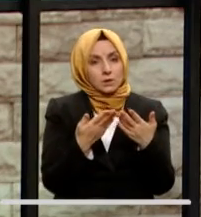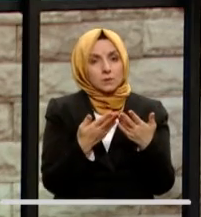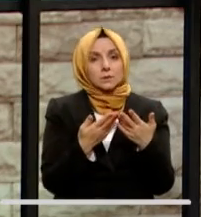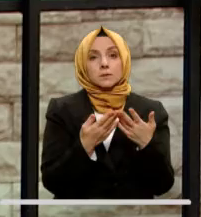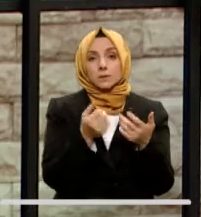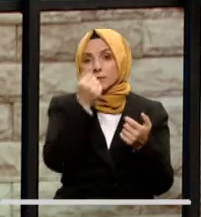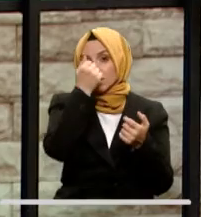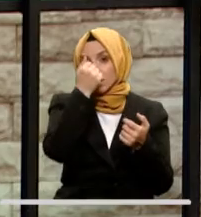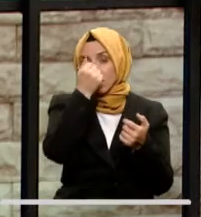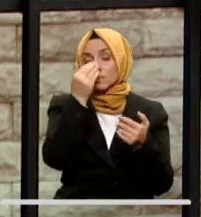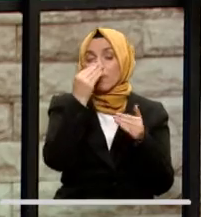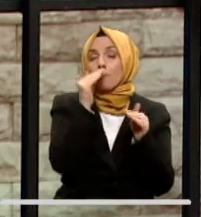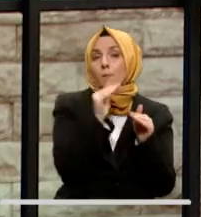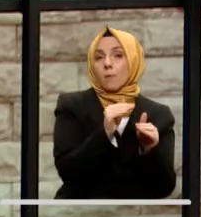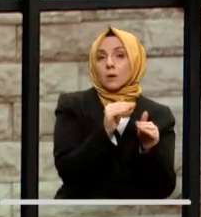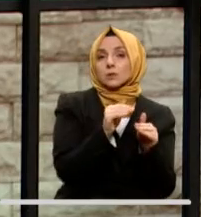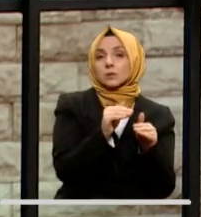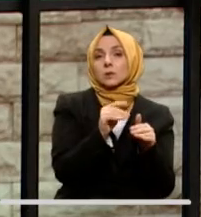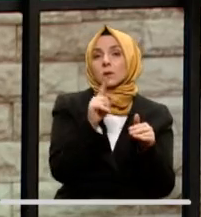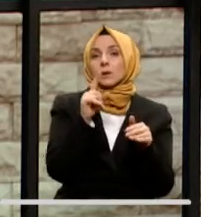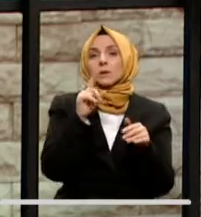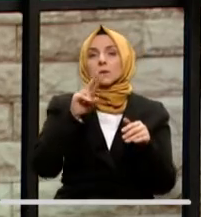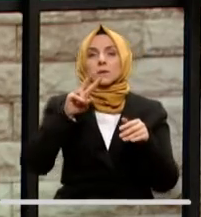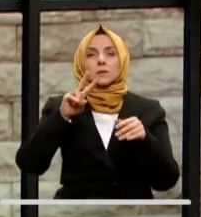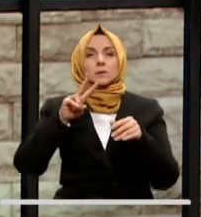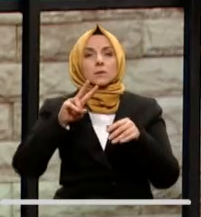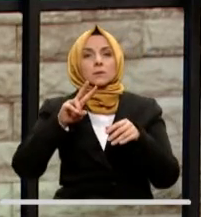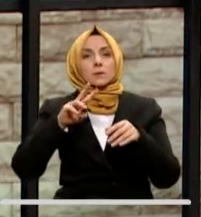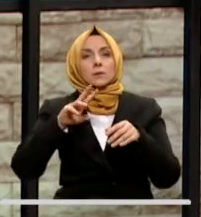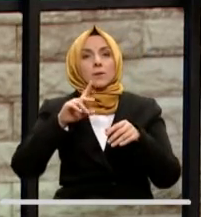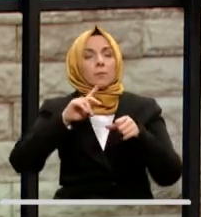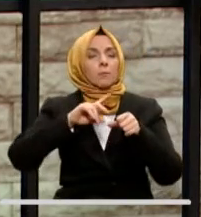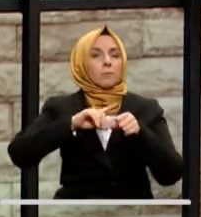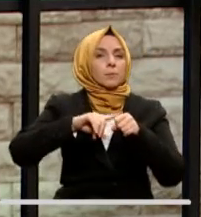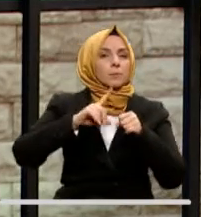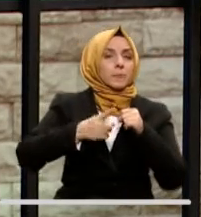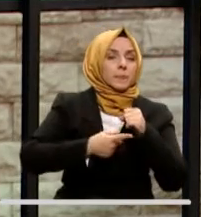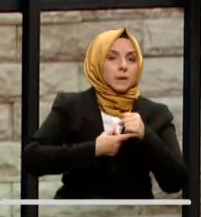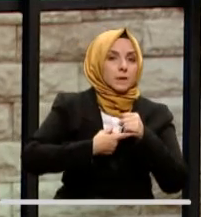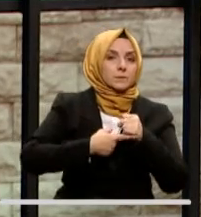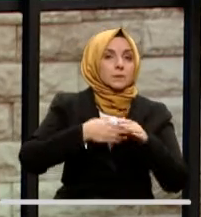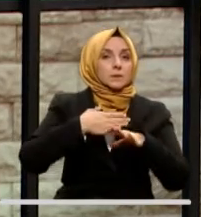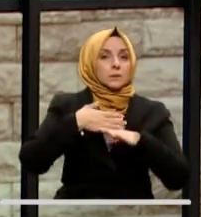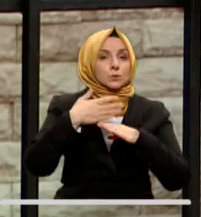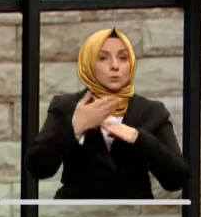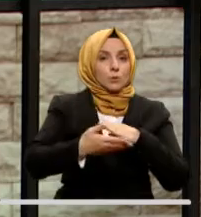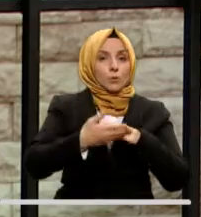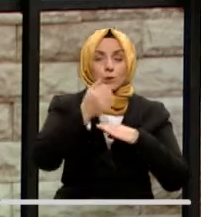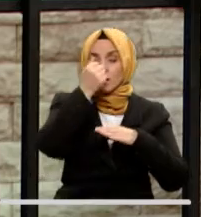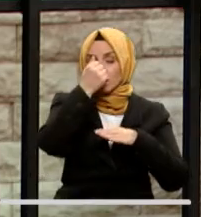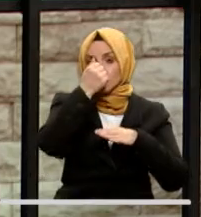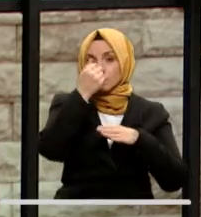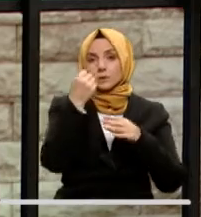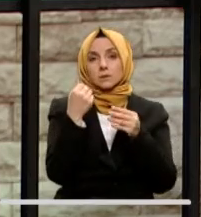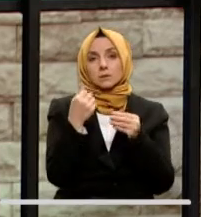ardındaki sebeplerden biri de budur işte bir ya kırmak an lazım olursa ben gidip vereyim ama biraz önce süreçleri anlattık laboratuvar